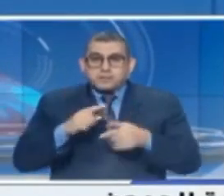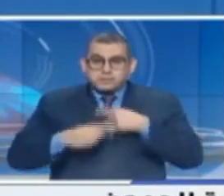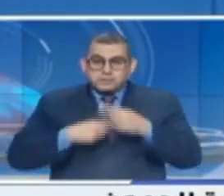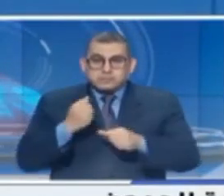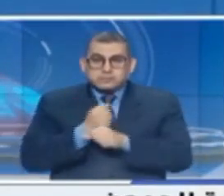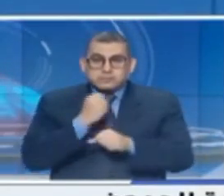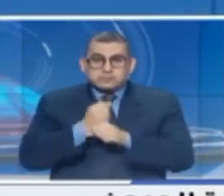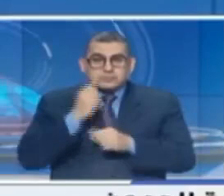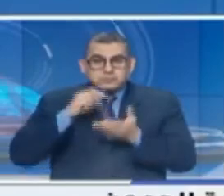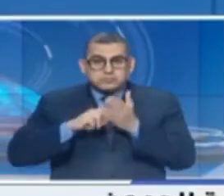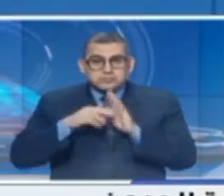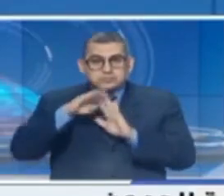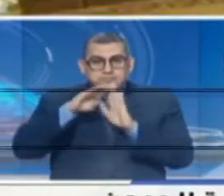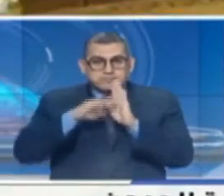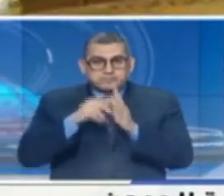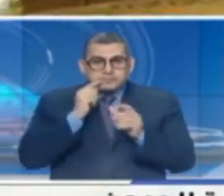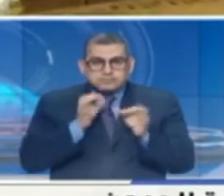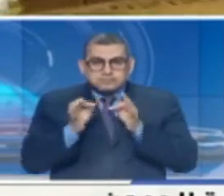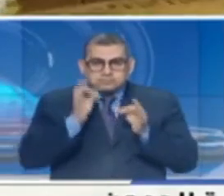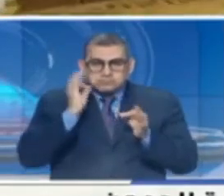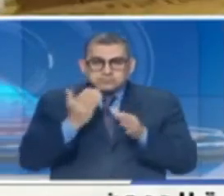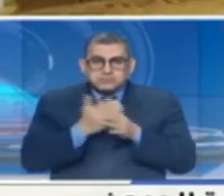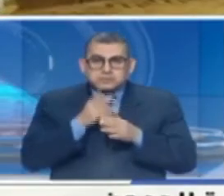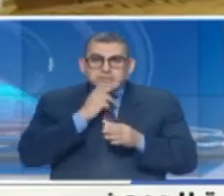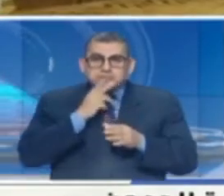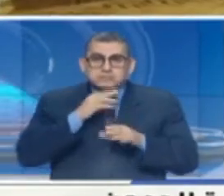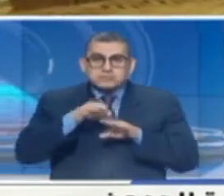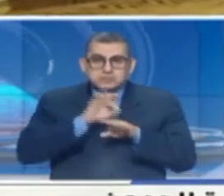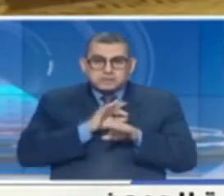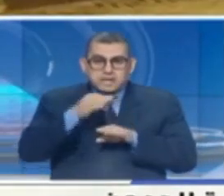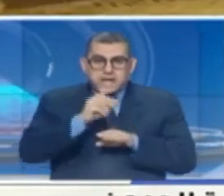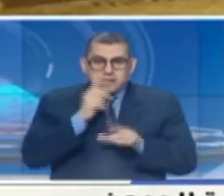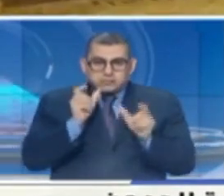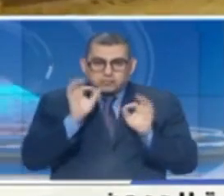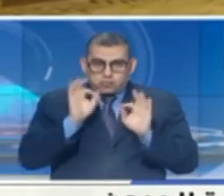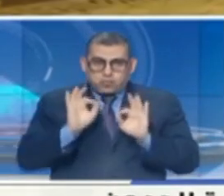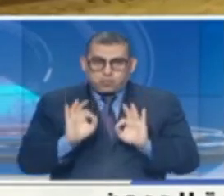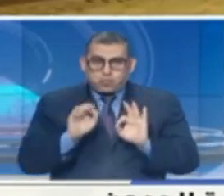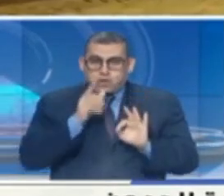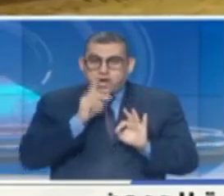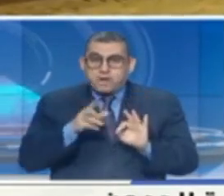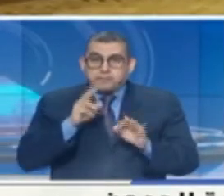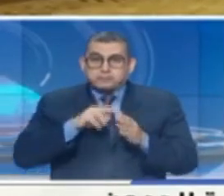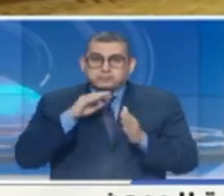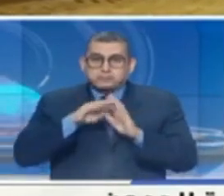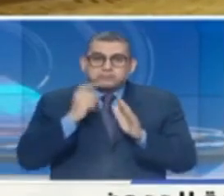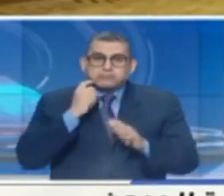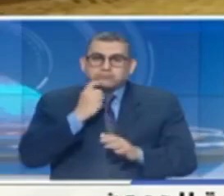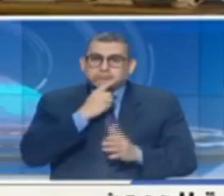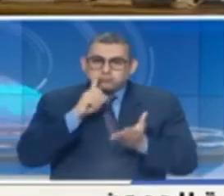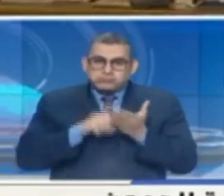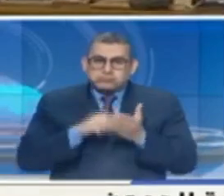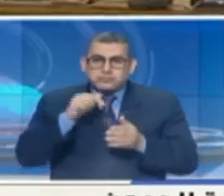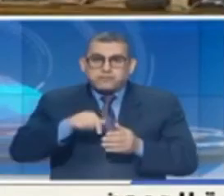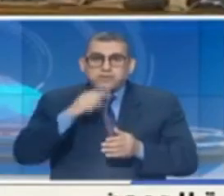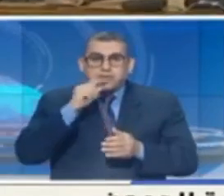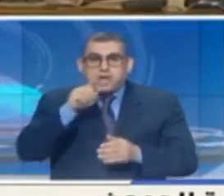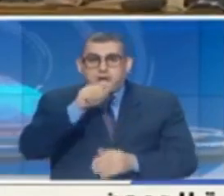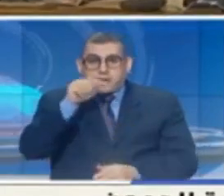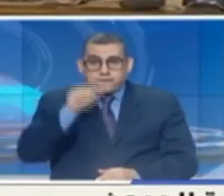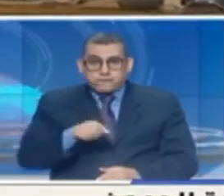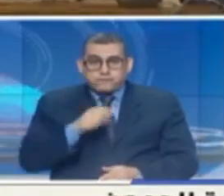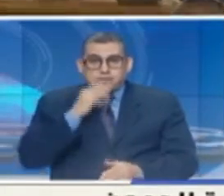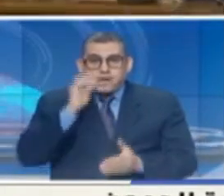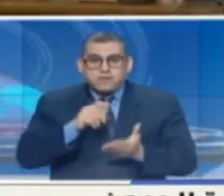الاستمرار في تنفيذ الإجراءات الاحترازية المتبعة للحد من انتشار فيروس كورونا والحزم في تطبيق العقوبات المقررة